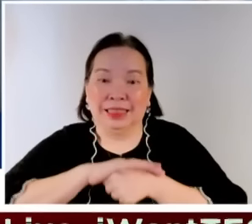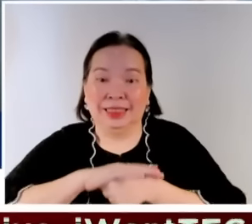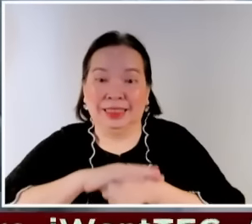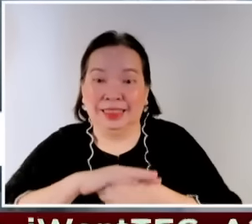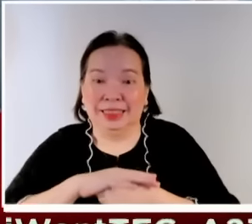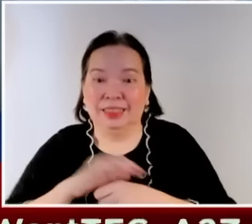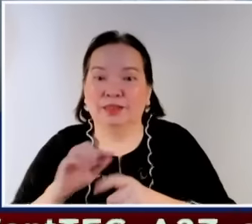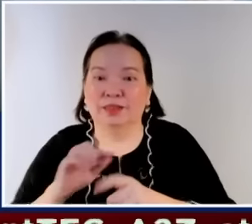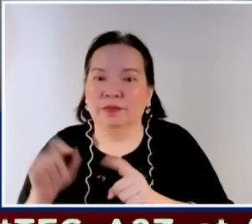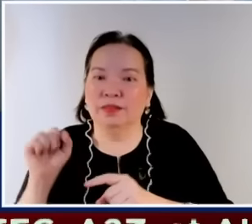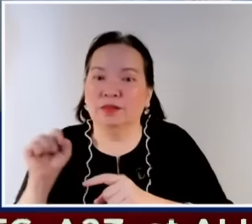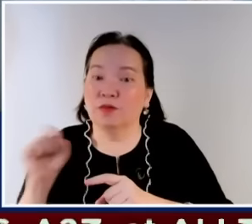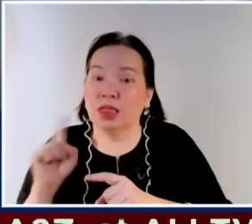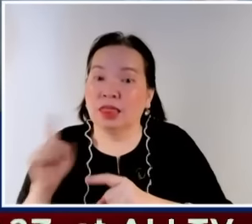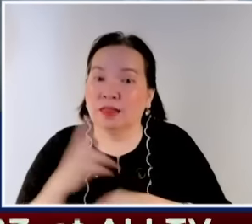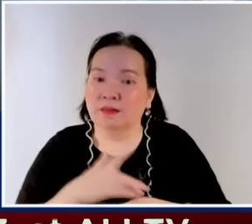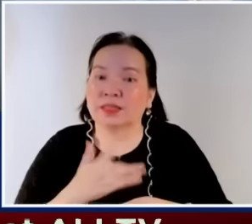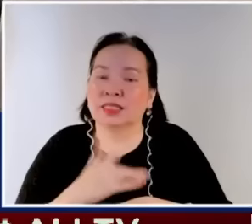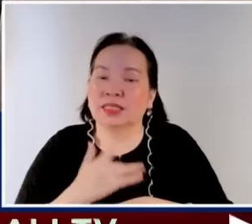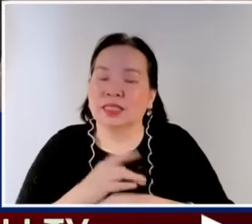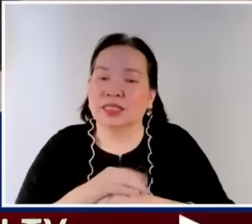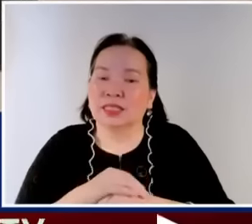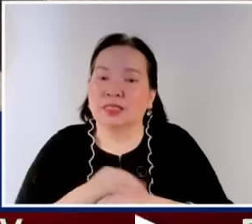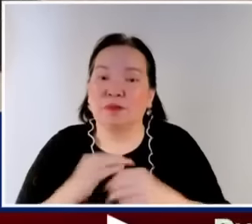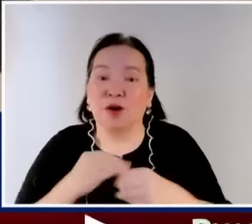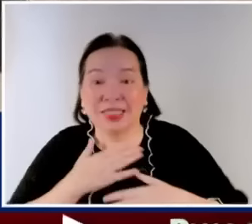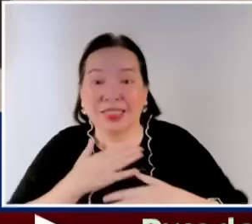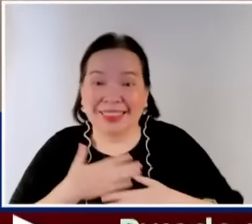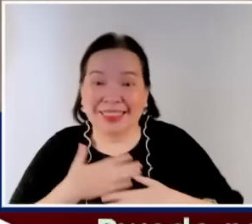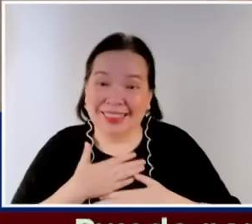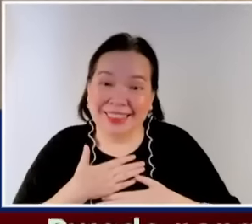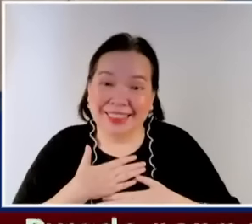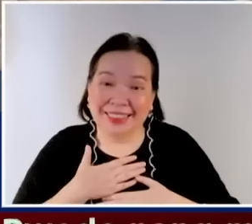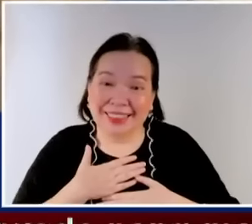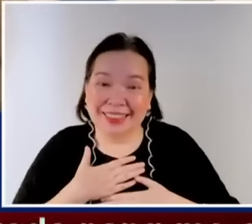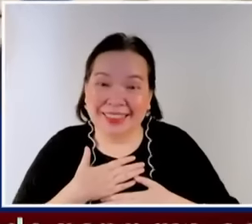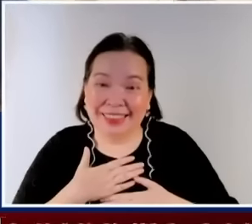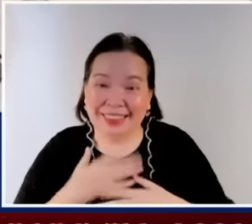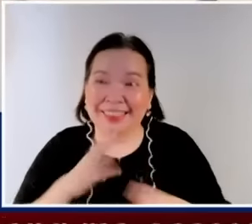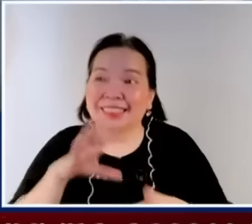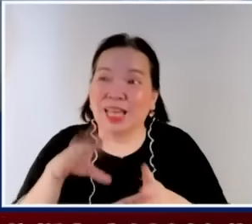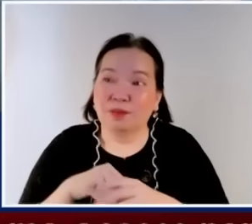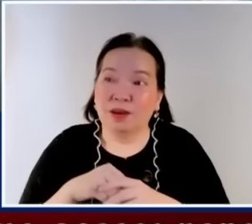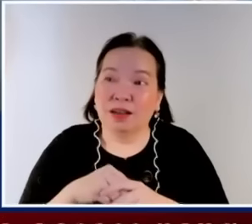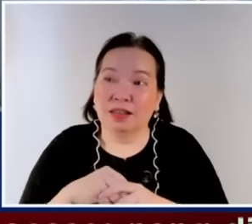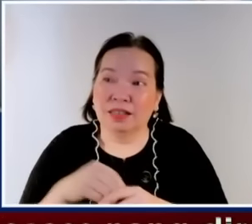umaangat yung saya na maging parte po ng